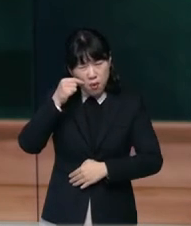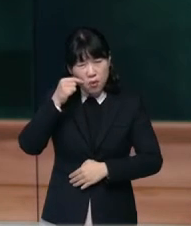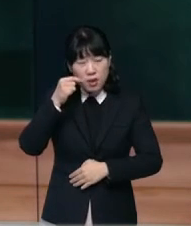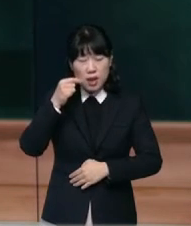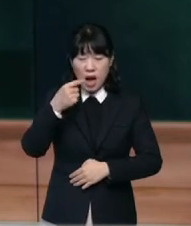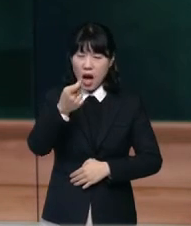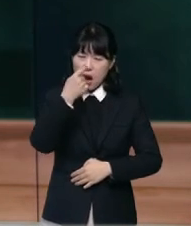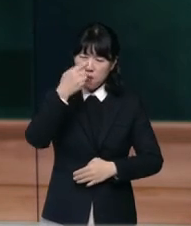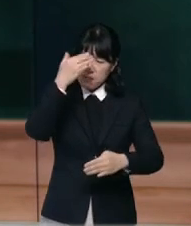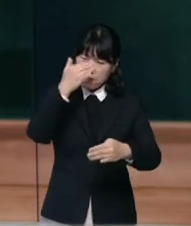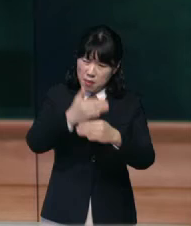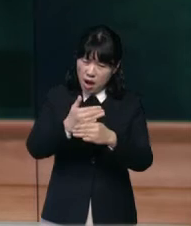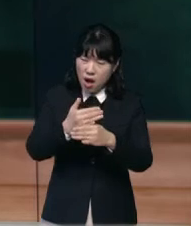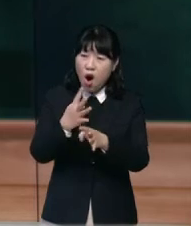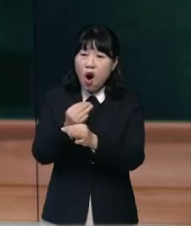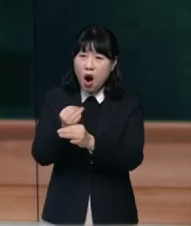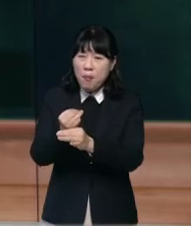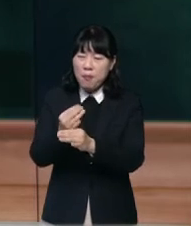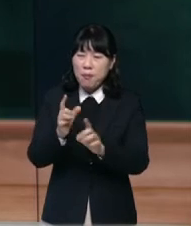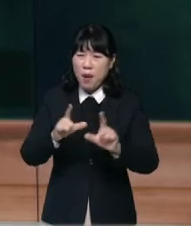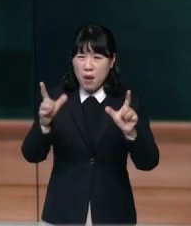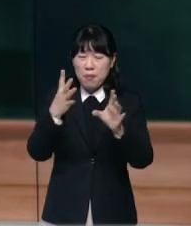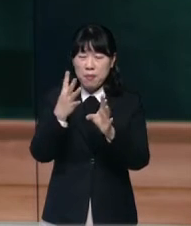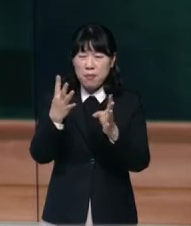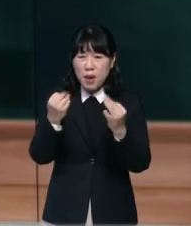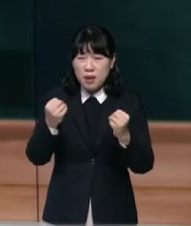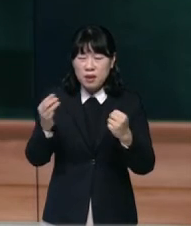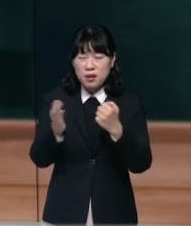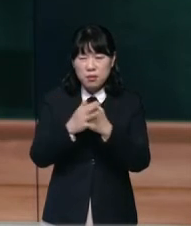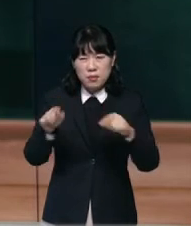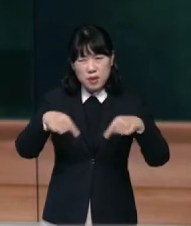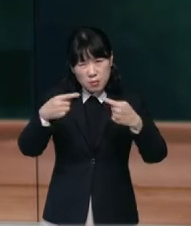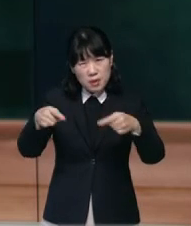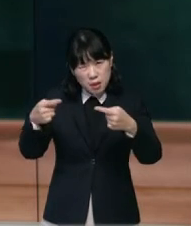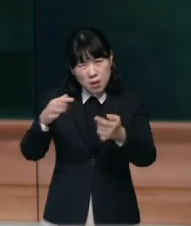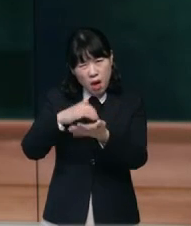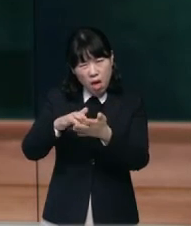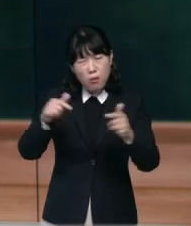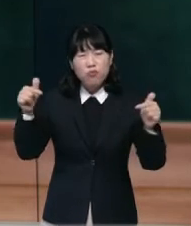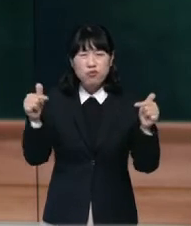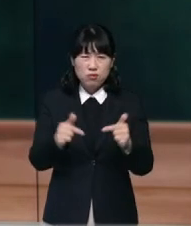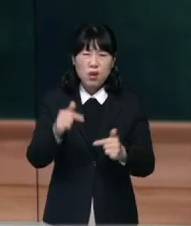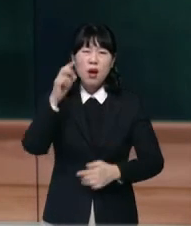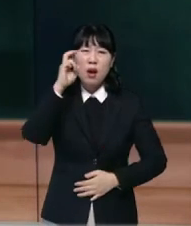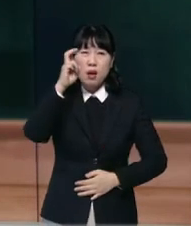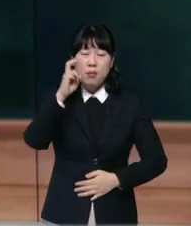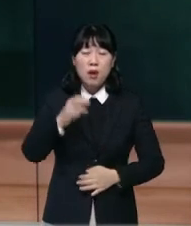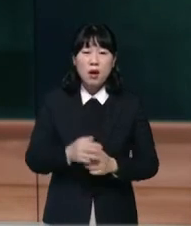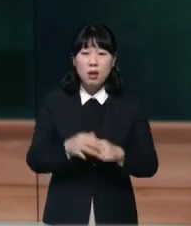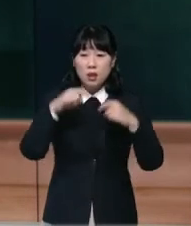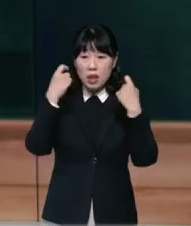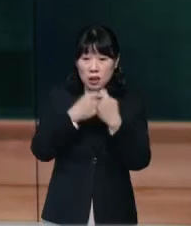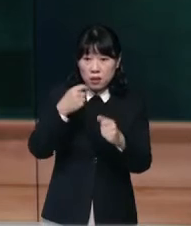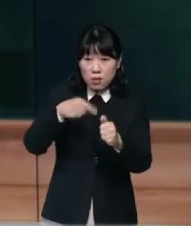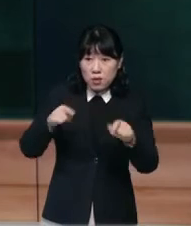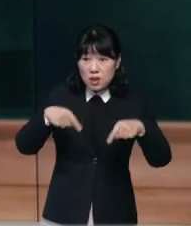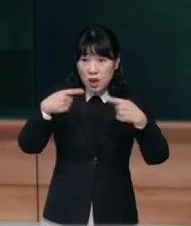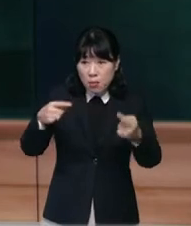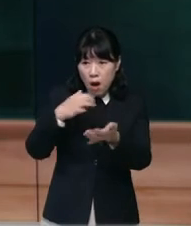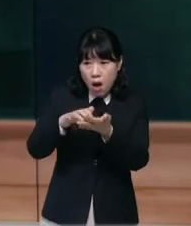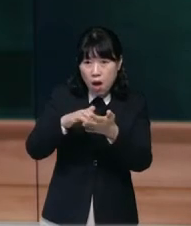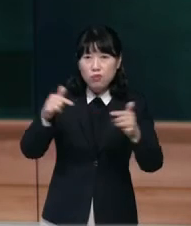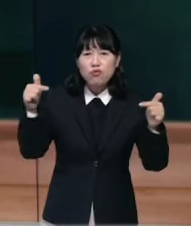학원도 문을 닫은 날이 많아서 사교육 참여 비율이 감소한 것으로 풀이됩니다 이렇게 사교육 참여율은